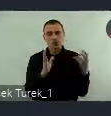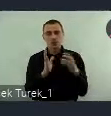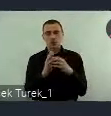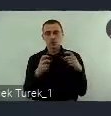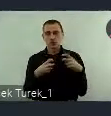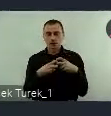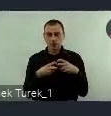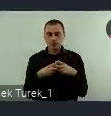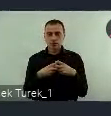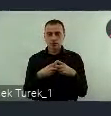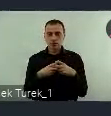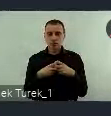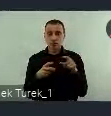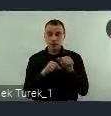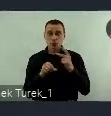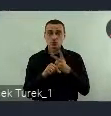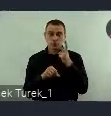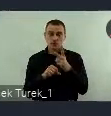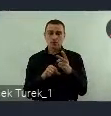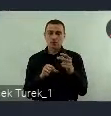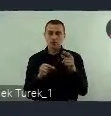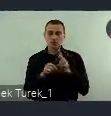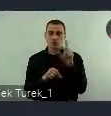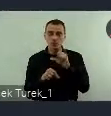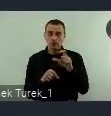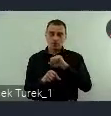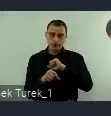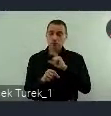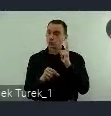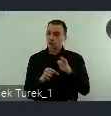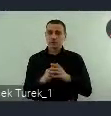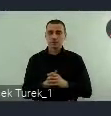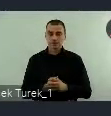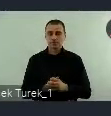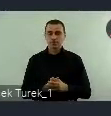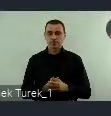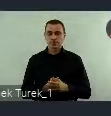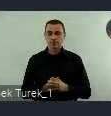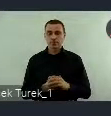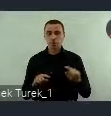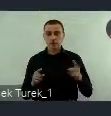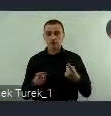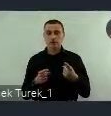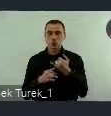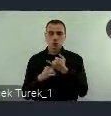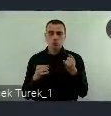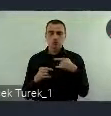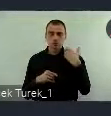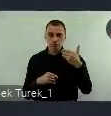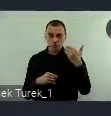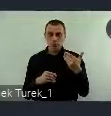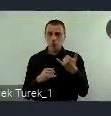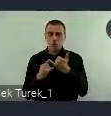razu ustawa o dostępności cyfrowej i nie ma zmiłuj musi być zgodny wcg organizacja prelekcji dezorganizacja